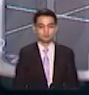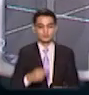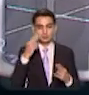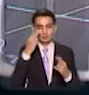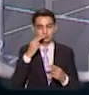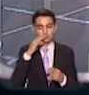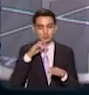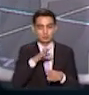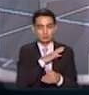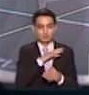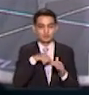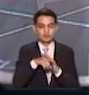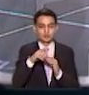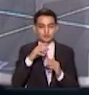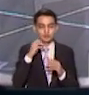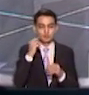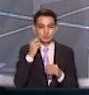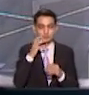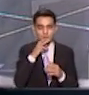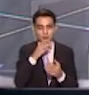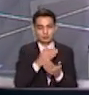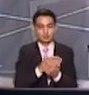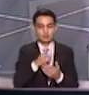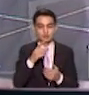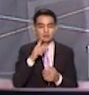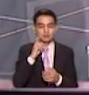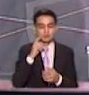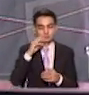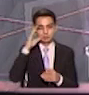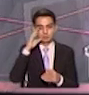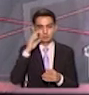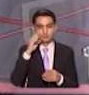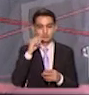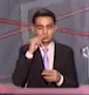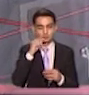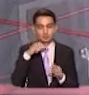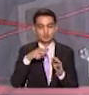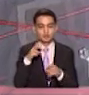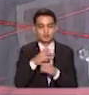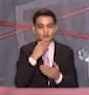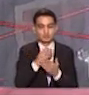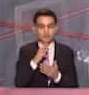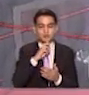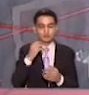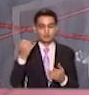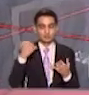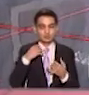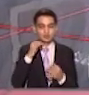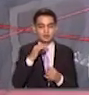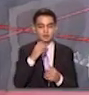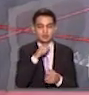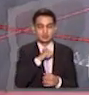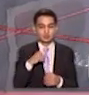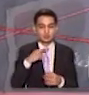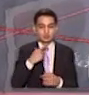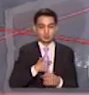Астанада тапатал түсте газ баллон көтерген белгісіз азамат үстіне жанармай шашып, өзін-өзі жағып жібермекші